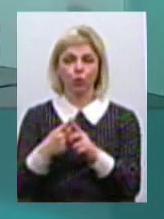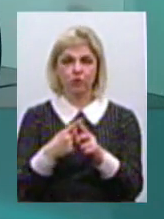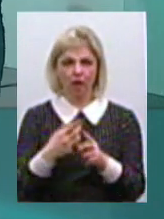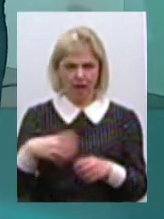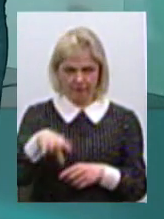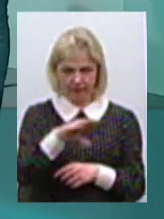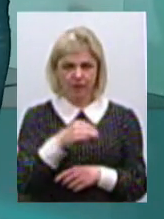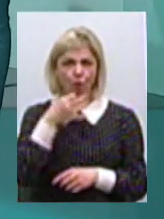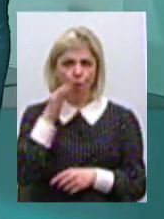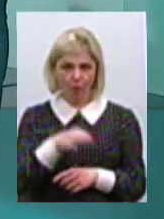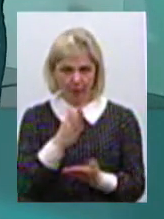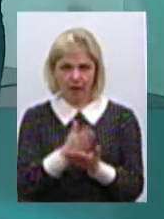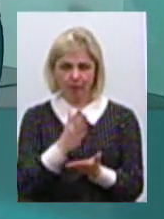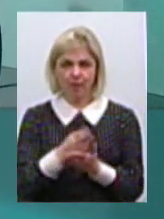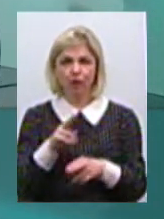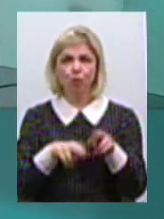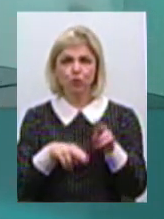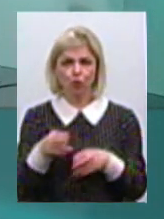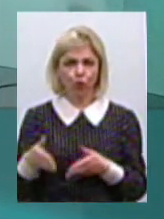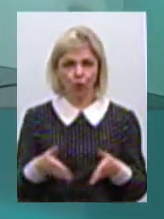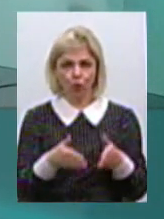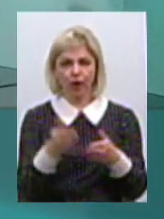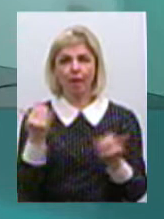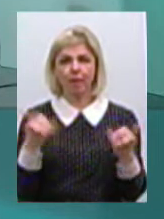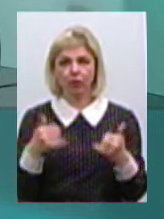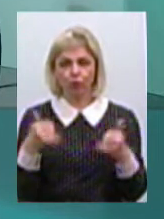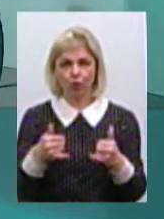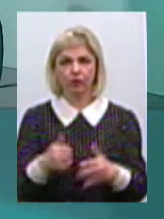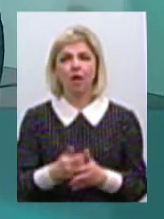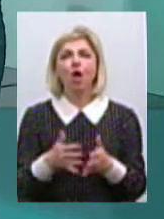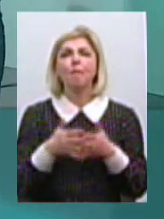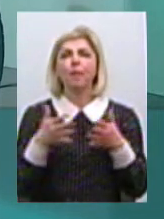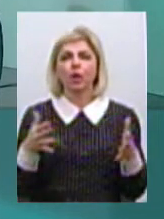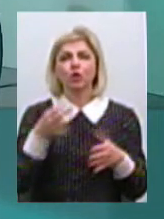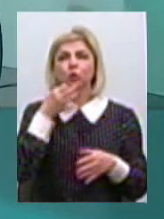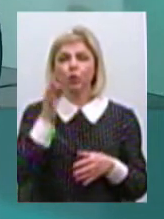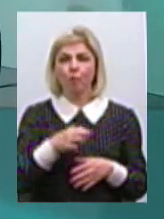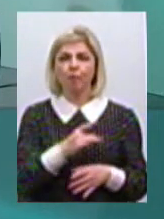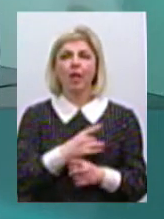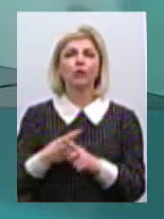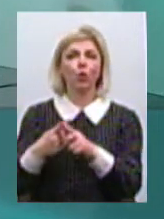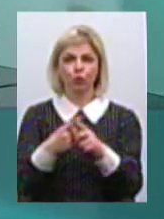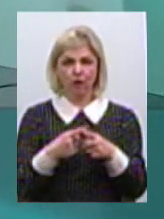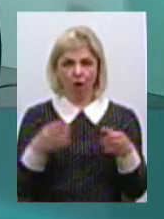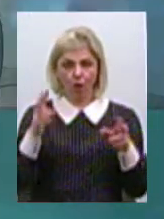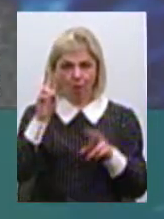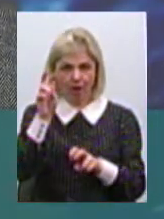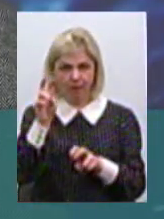з бетонними дорогами, будівництвом? Найбільший досвід має, звичайно, білоруська компанія.